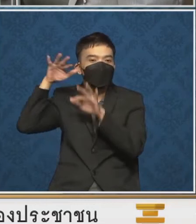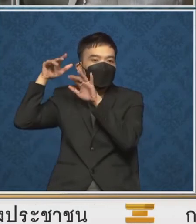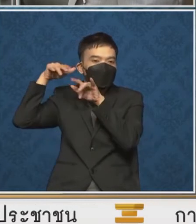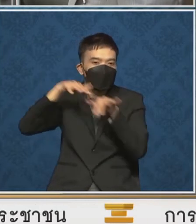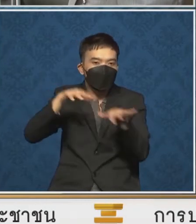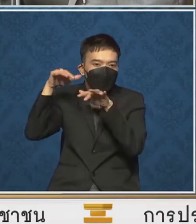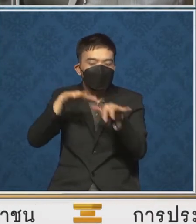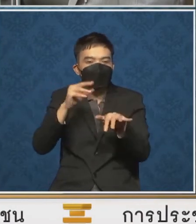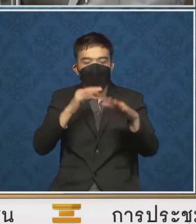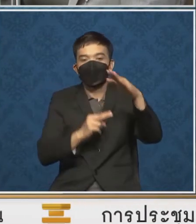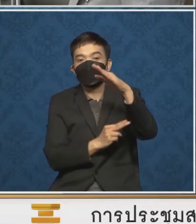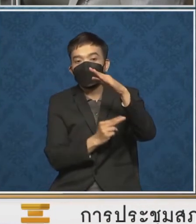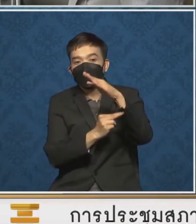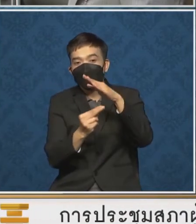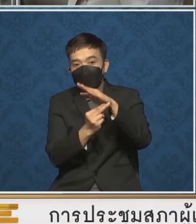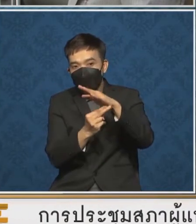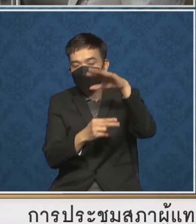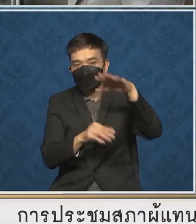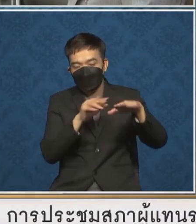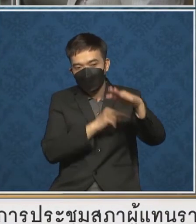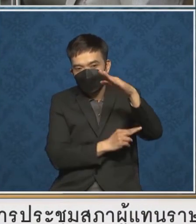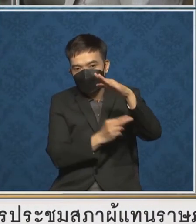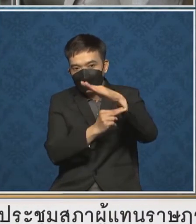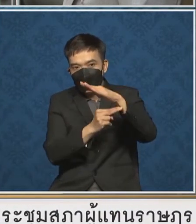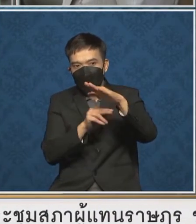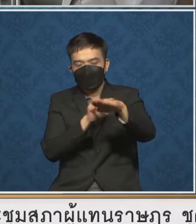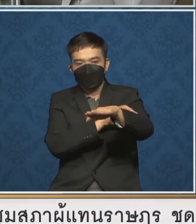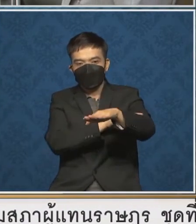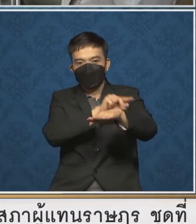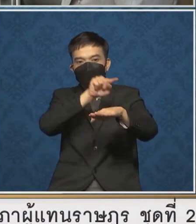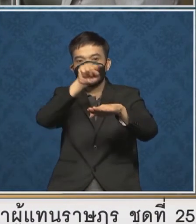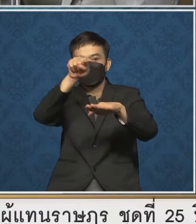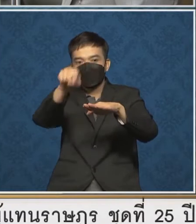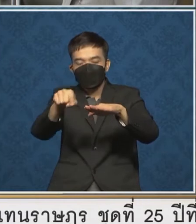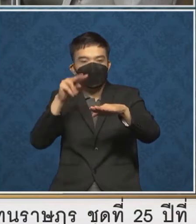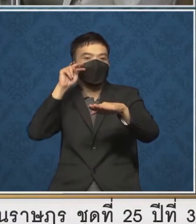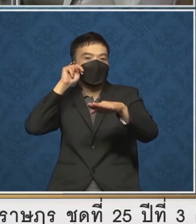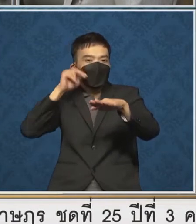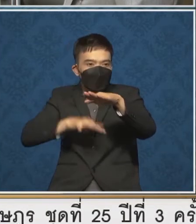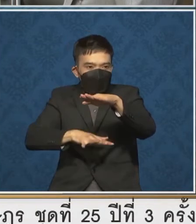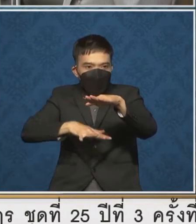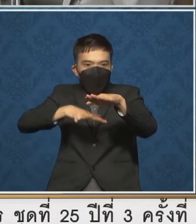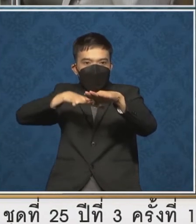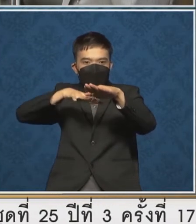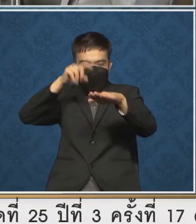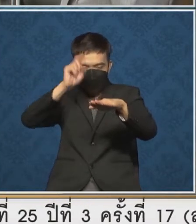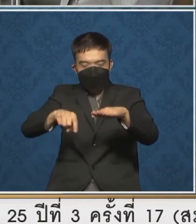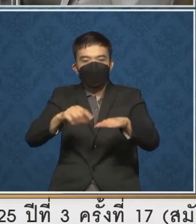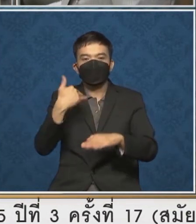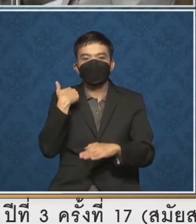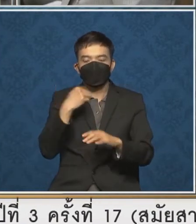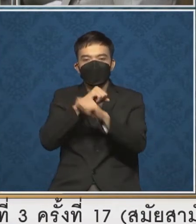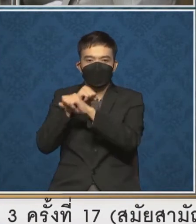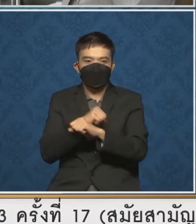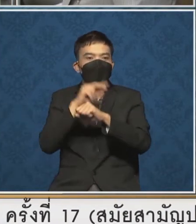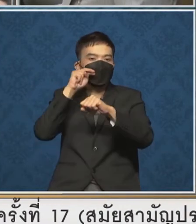ในตรงสะพานคลองท่าหานะครับก็เป็นทางข้ามที่เป็นสะพานน้ำล้นผมคิดว่าเรื่องนี้ต้องก่อสร้างสะพานเพื่อให้น้ำไ